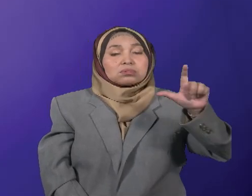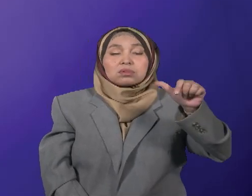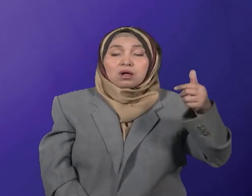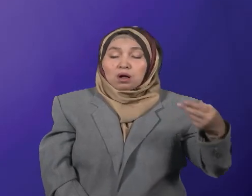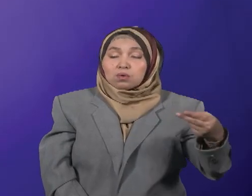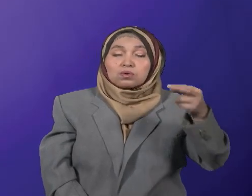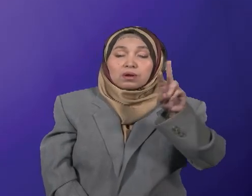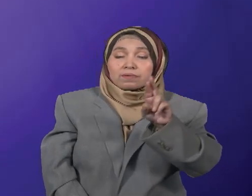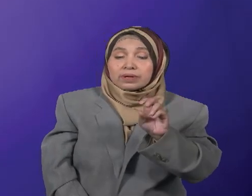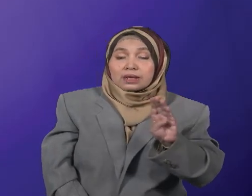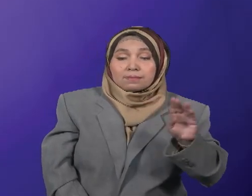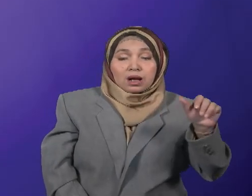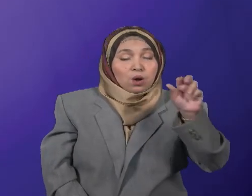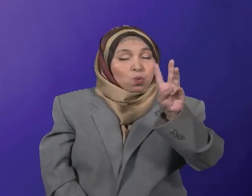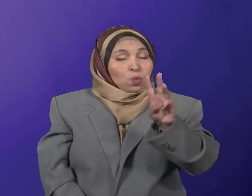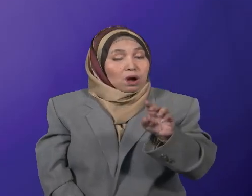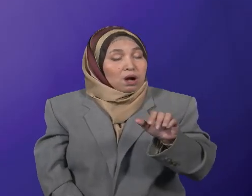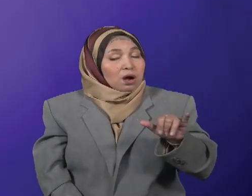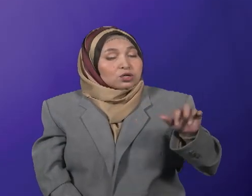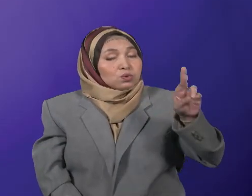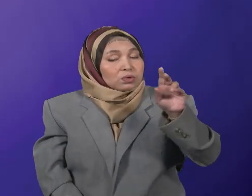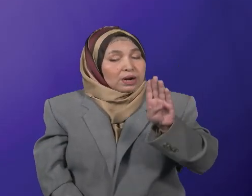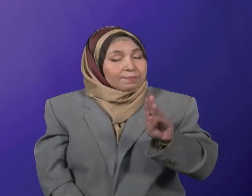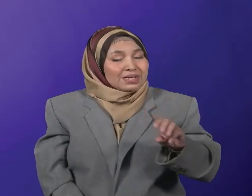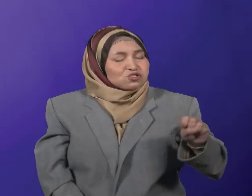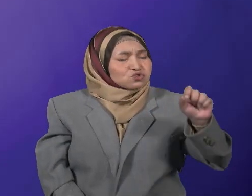الرِّبَا وَيُرْبِي